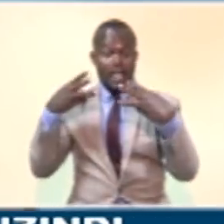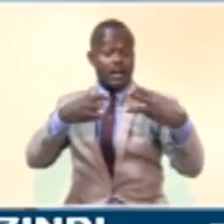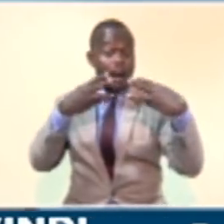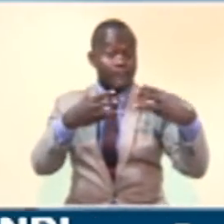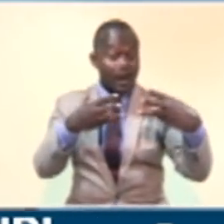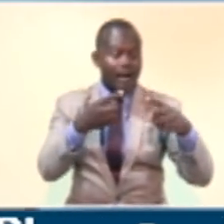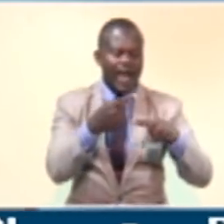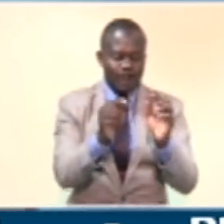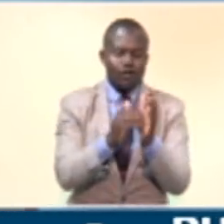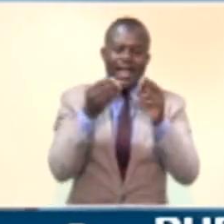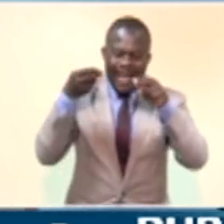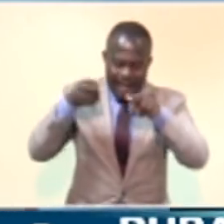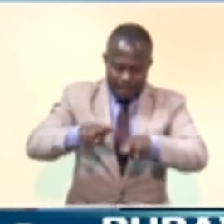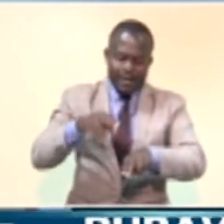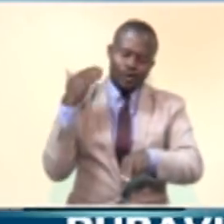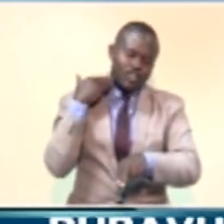habaye genocide imwe.